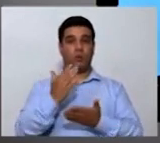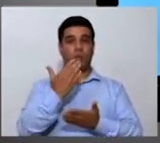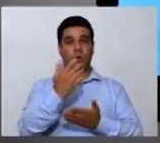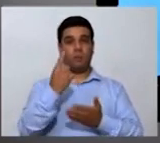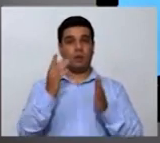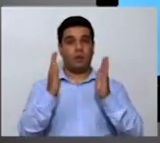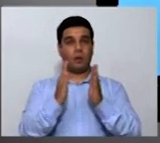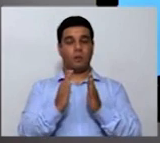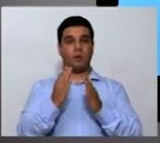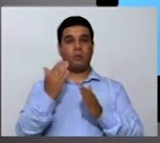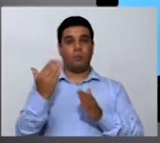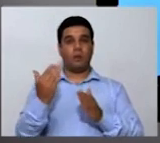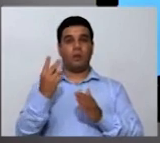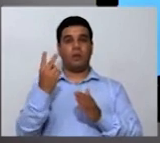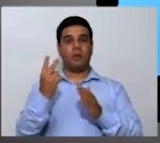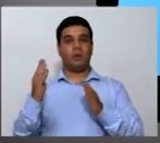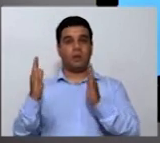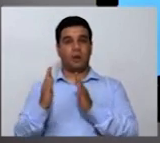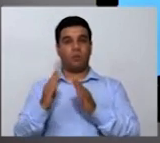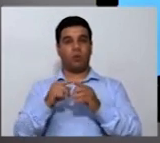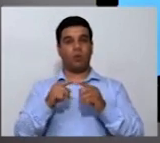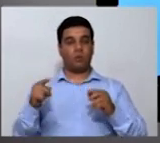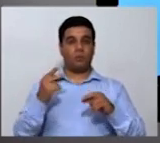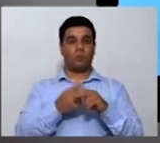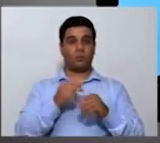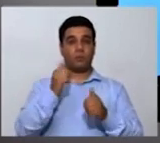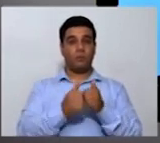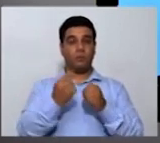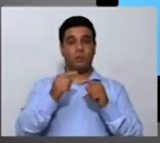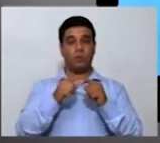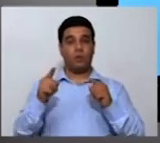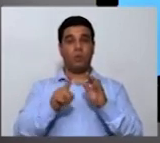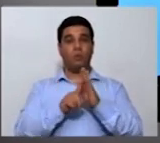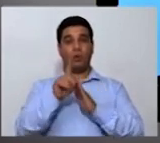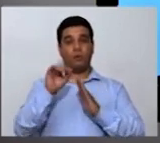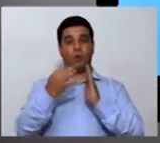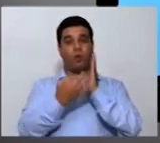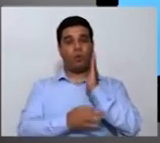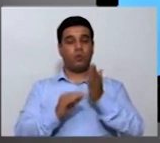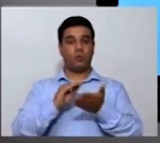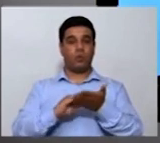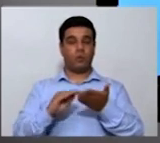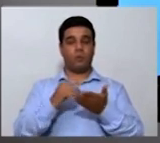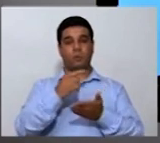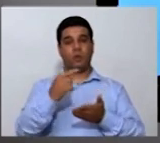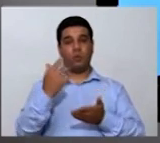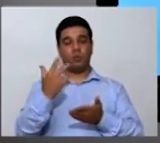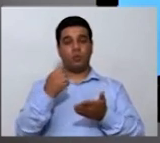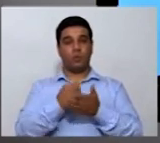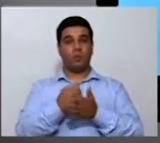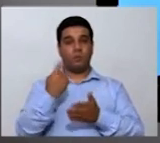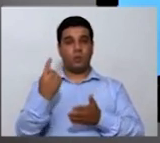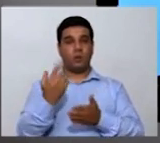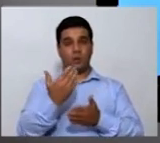bitta kamayish oralig'i va ikkinchi kamayish oralig'i. Har bitta oralig'ning boshi va oxirini yozamiz. Minus 3 dan 1 gacha